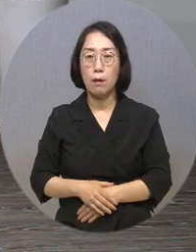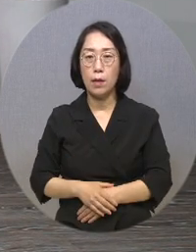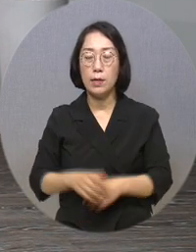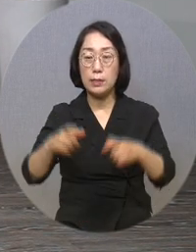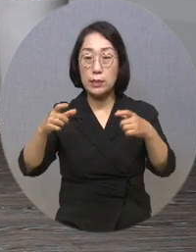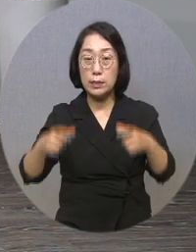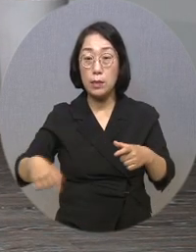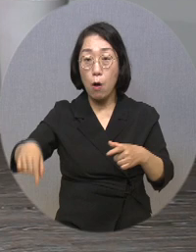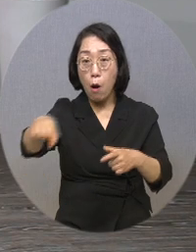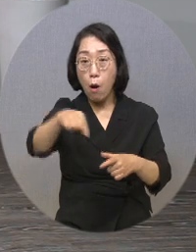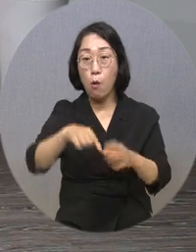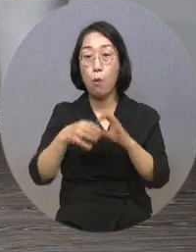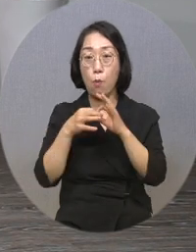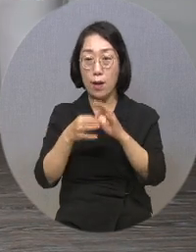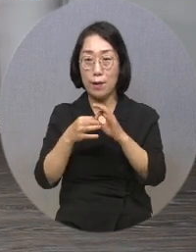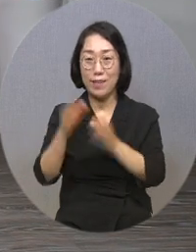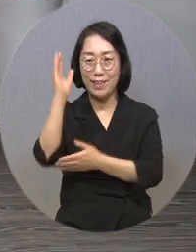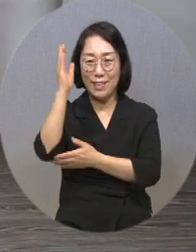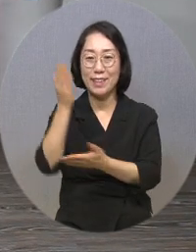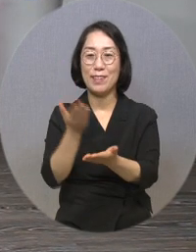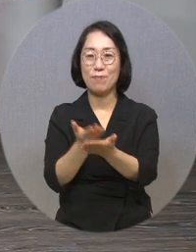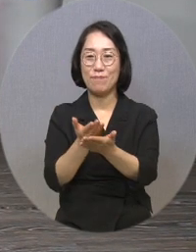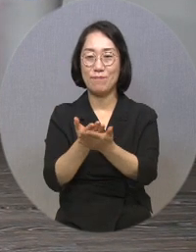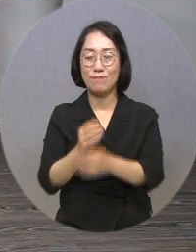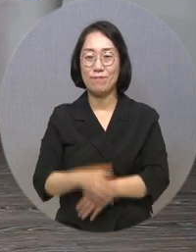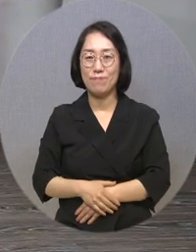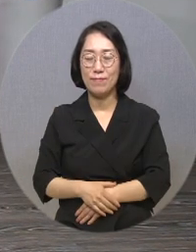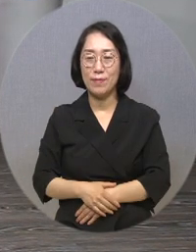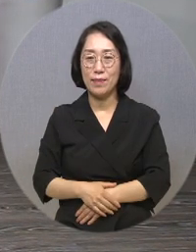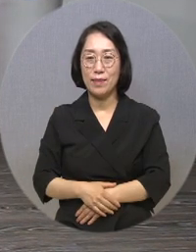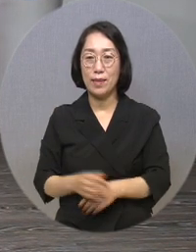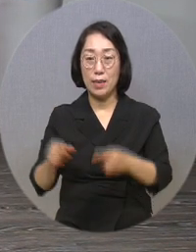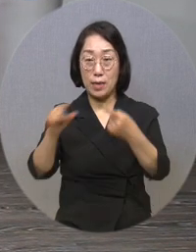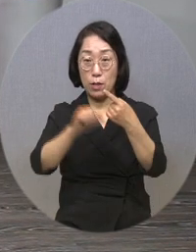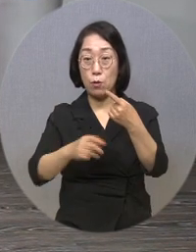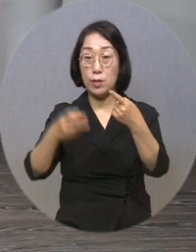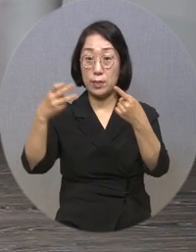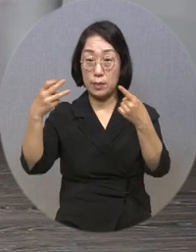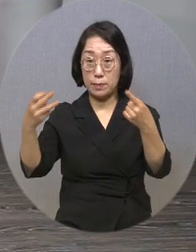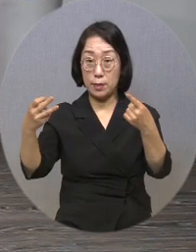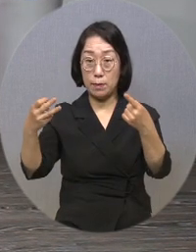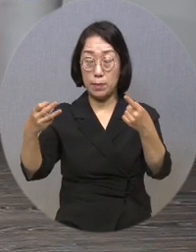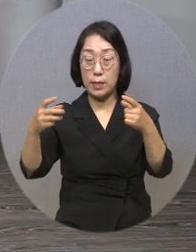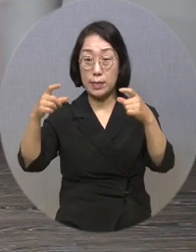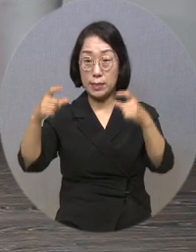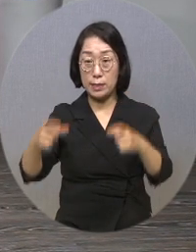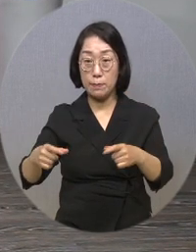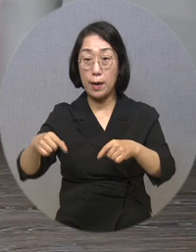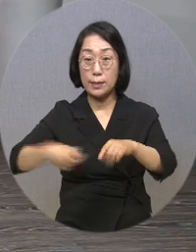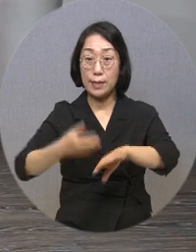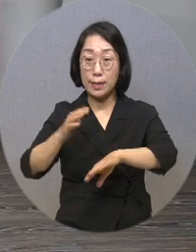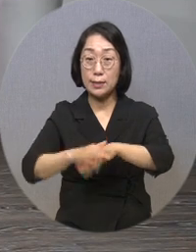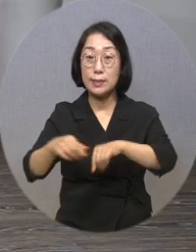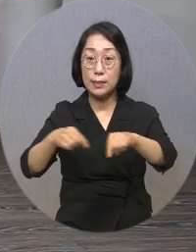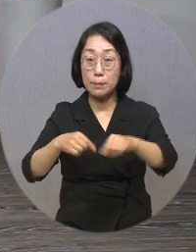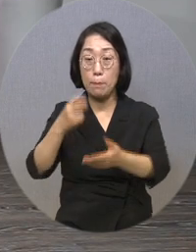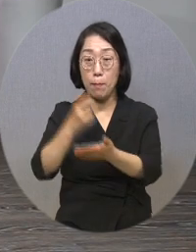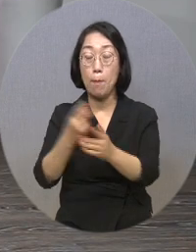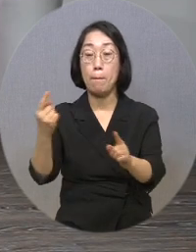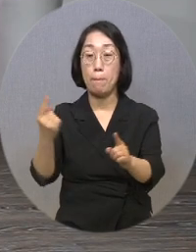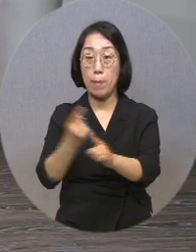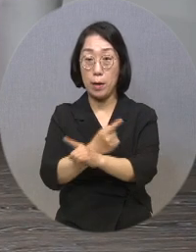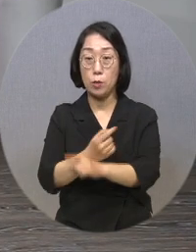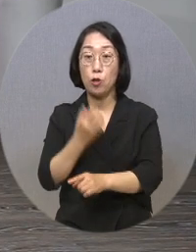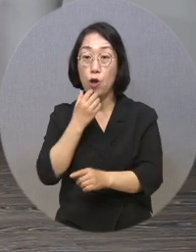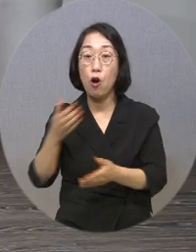지역 이야기를 좀 나눠볼까 합니다. 네. 네, 지난 1월 13일 지방자치법 정부 개정안 시행에 따라